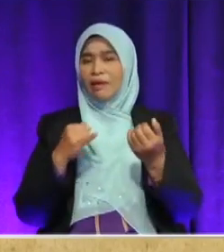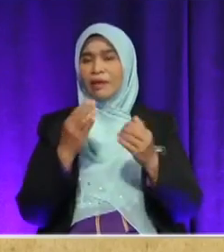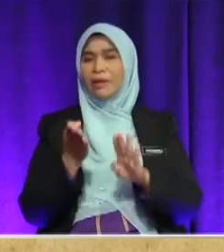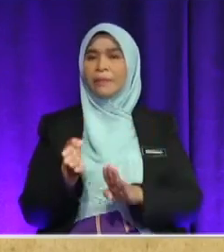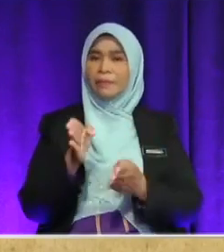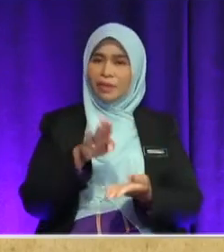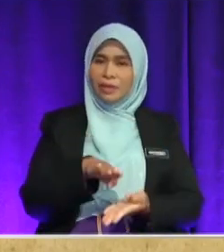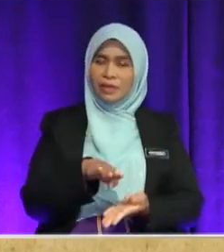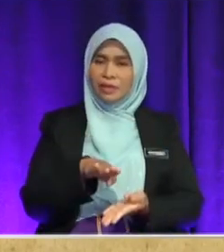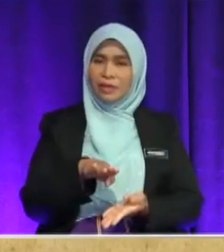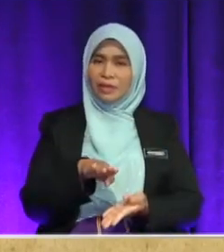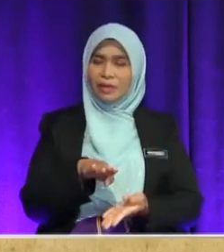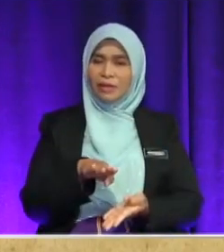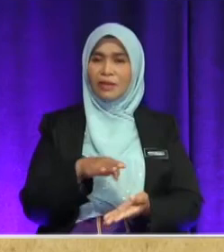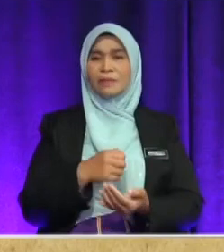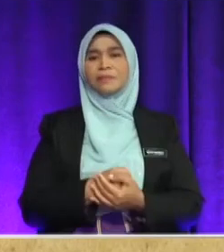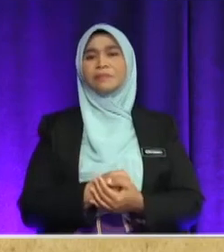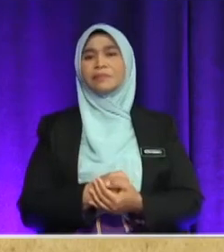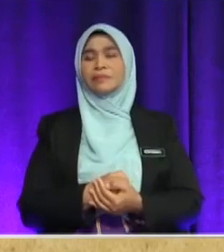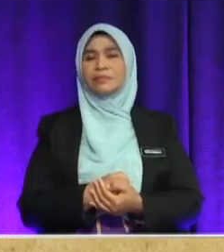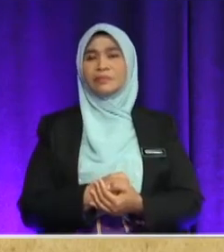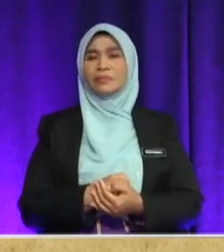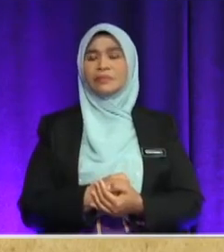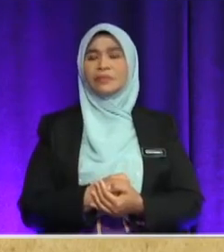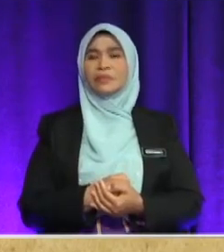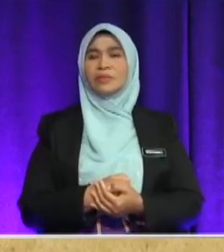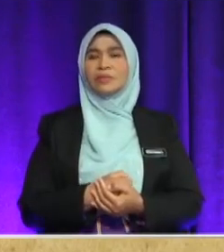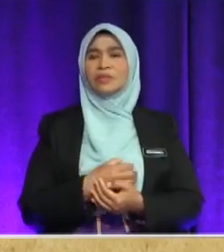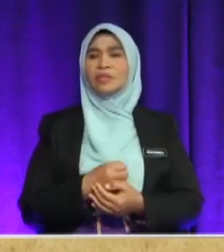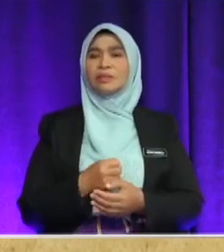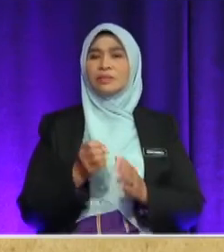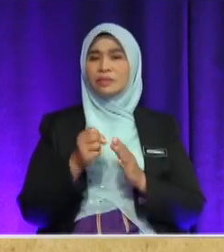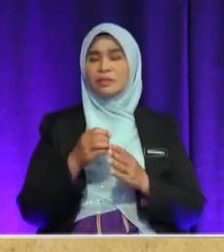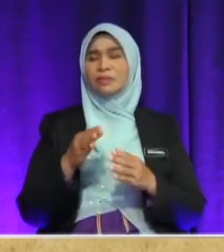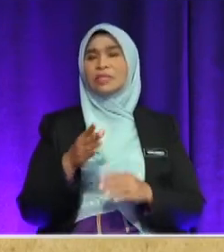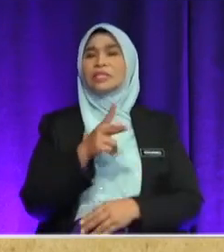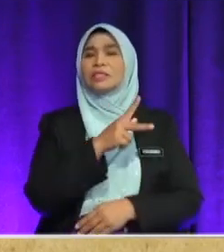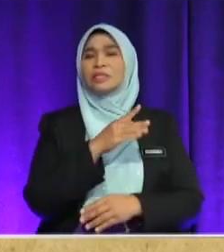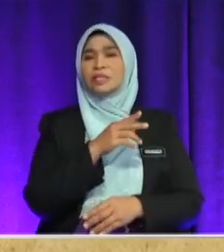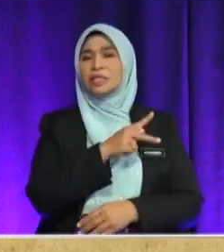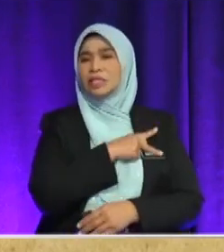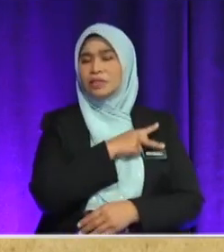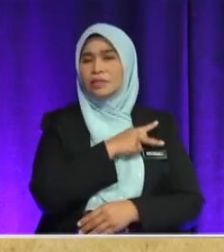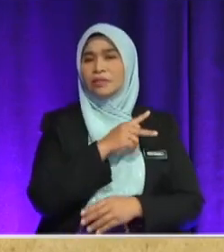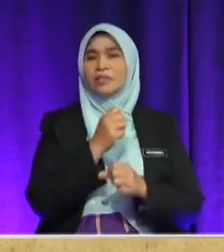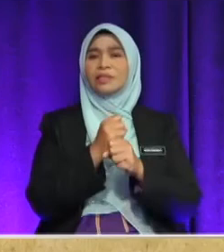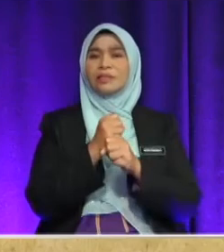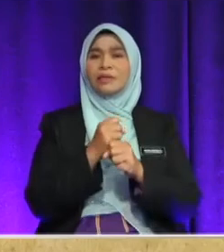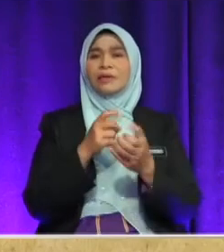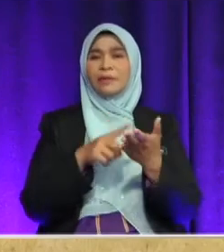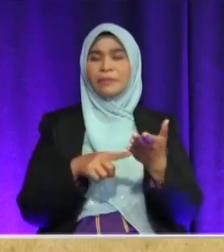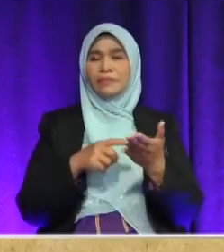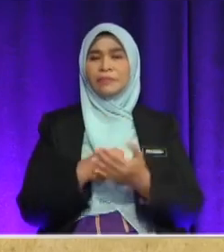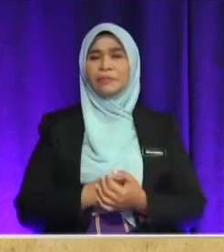tahun 589 hijrah dan beliau juga seorang pemerintah kerajaan al-ayyubiyah semua ada bagus